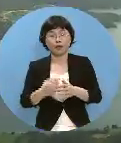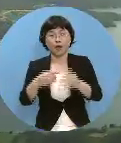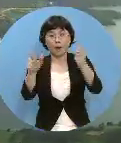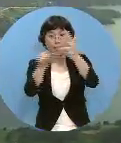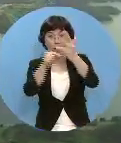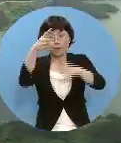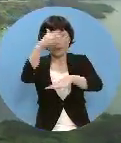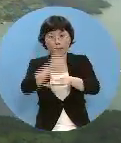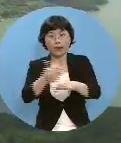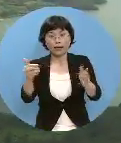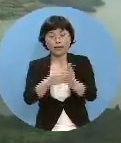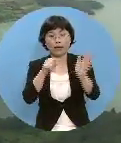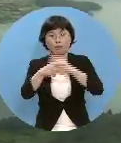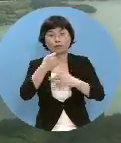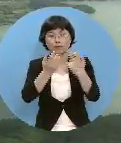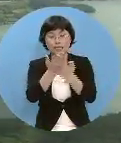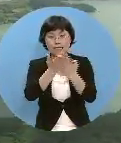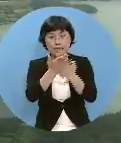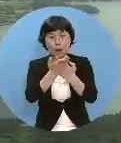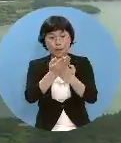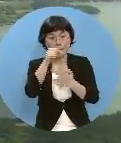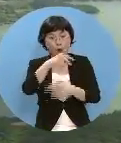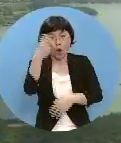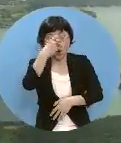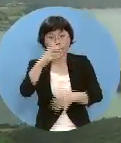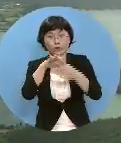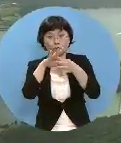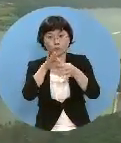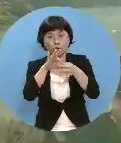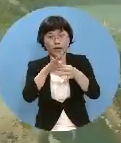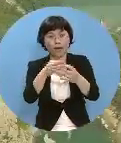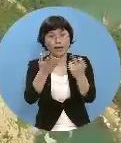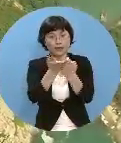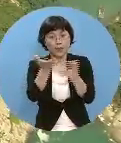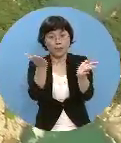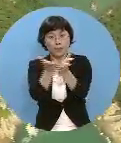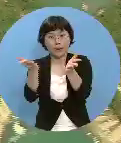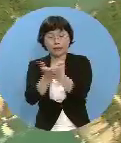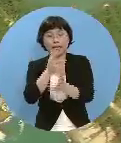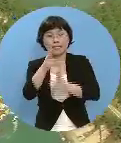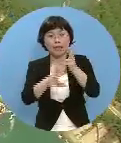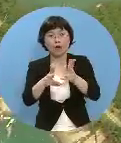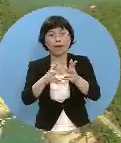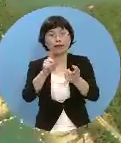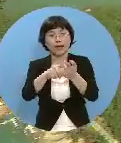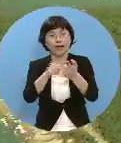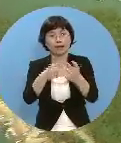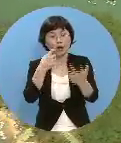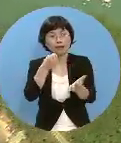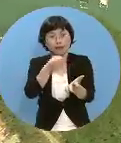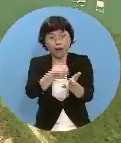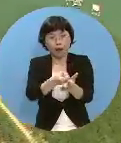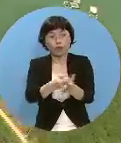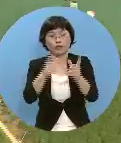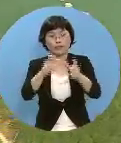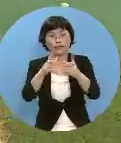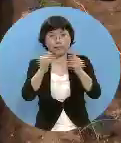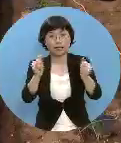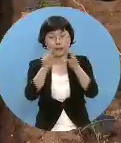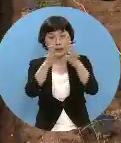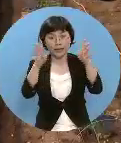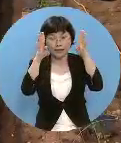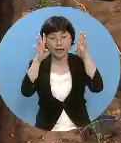다음 달까지 가고 싶은 섬 현장 조사를 거쳐 섬별 특색에 맞는 사업을 확정하고 섬 주민 대학